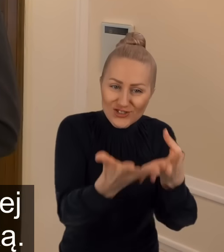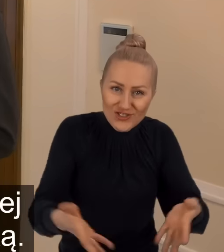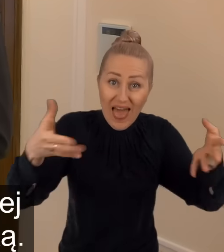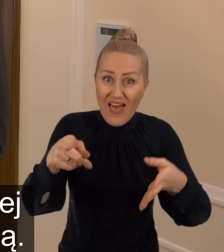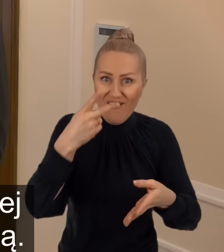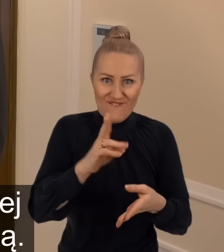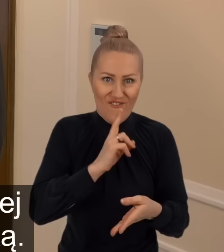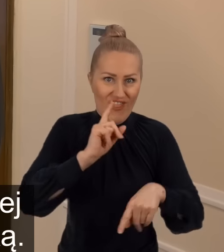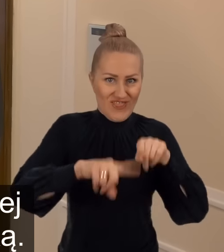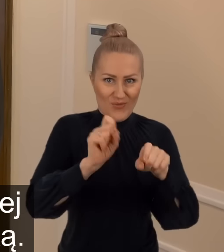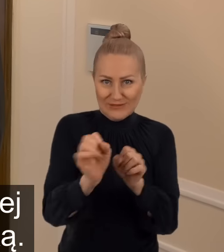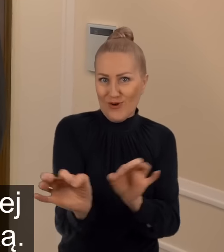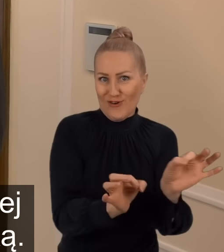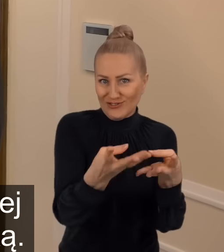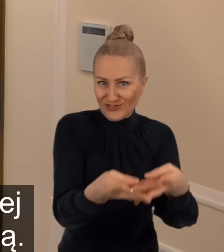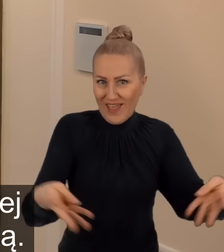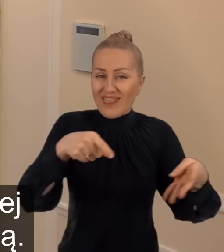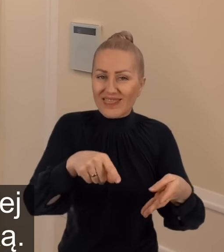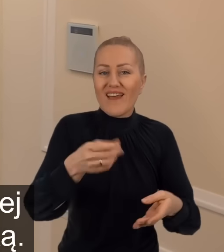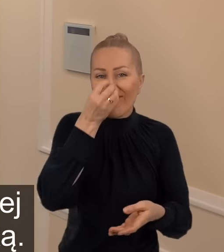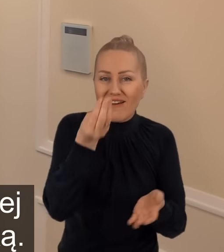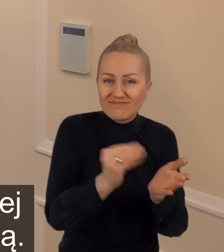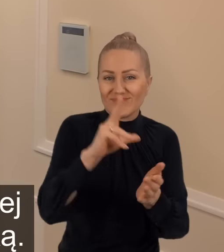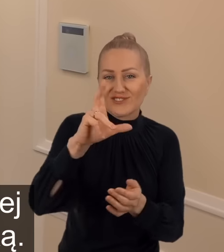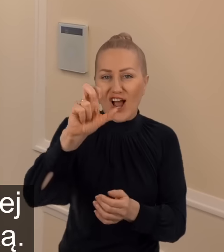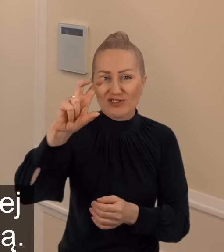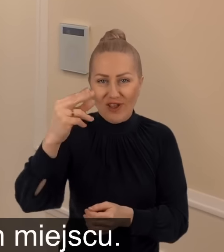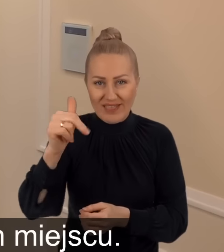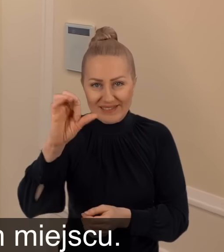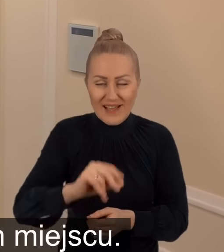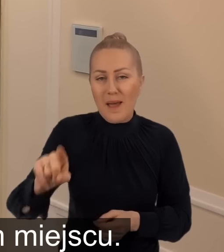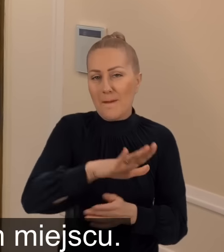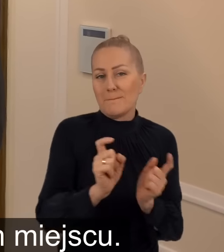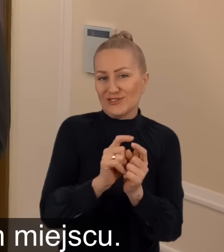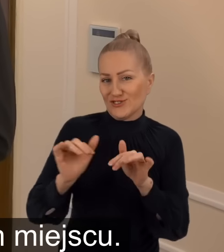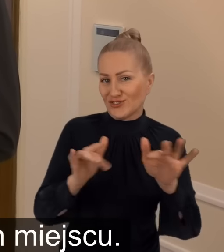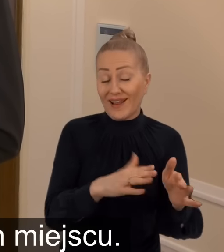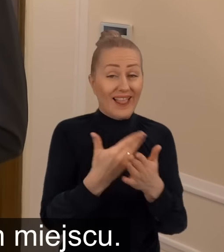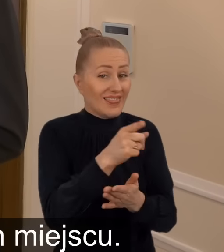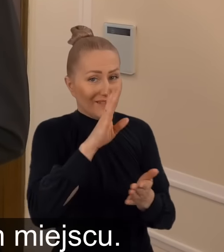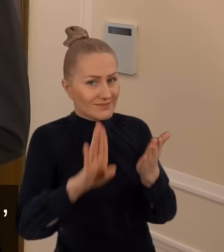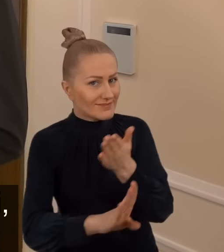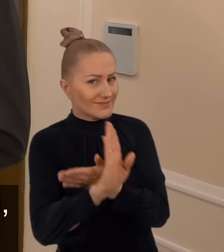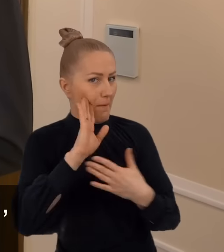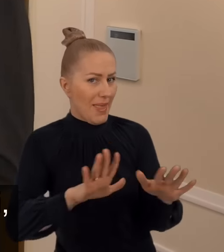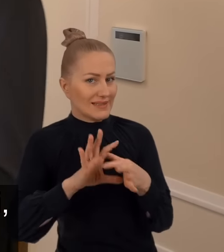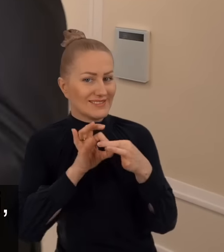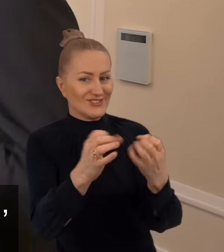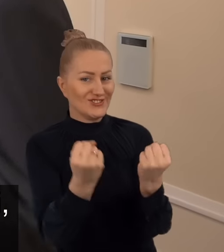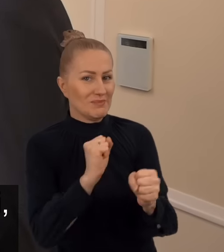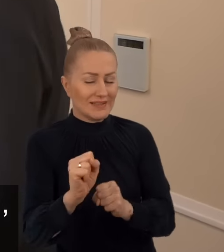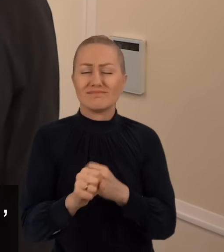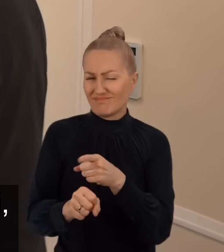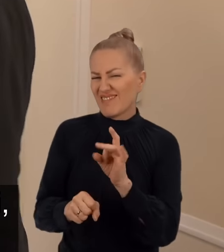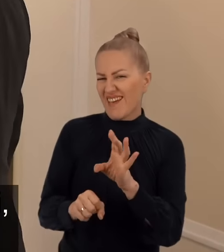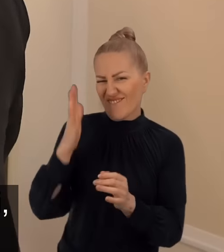kawał retencji naturalnej w postaci kaczeńców nad rzeką. Dlatego zostały w tym eksponowanym miejscu. Zostały, tak, od razu